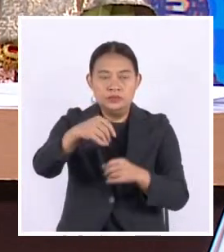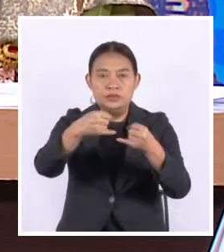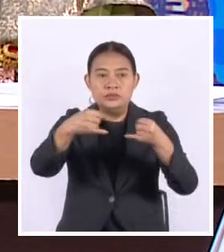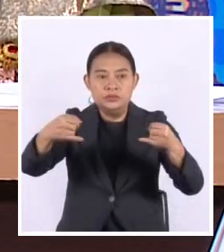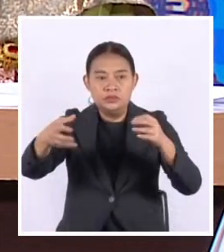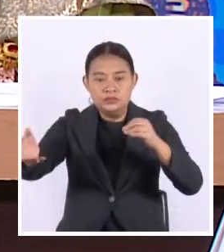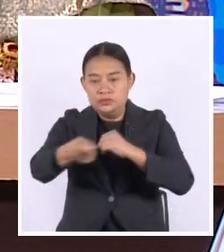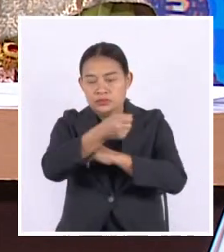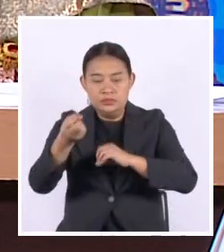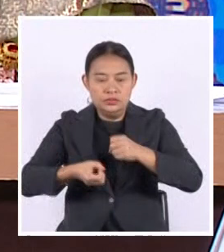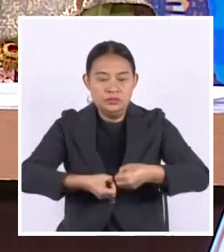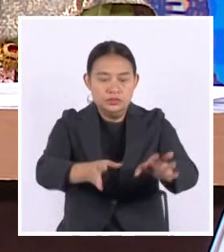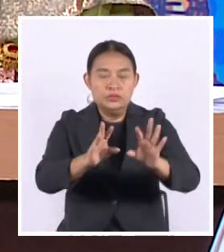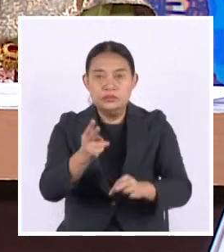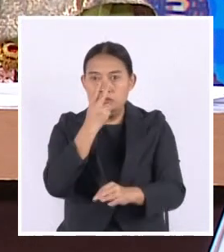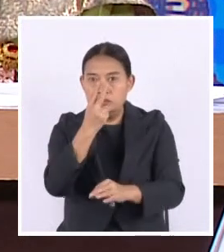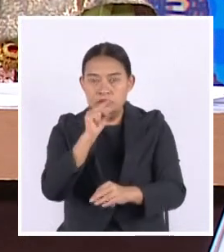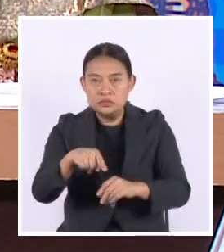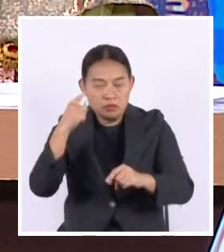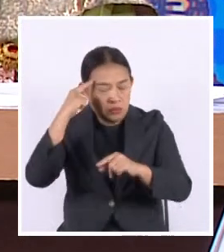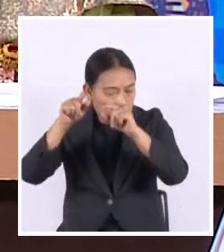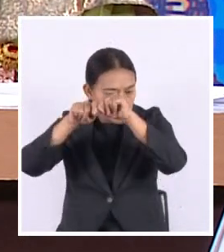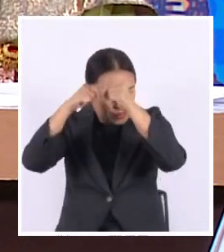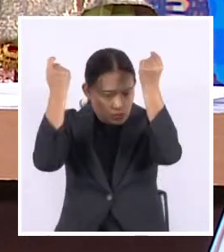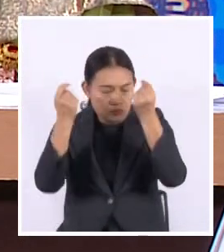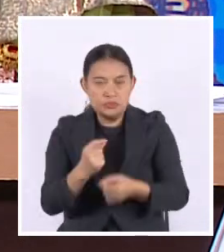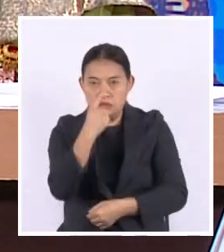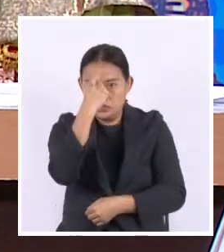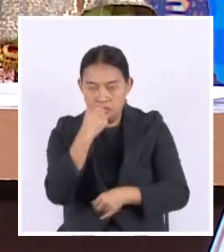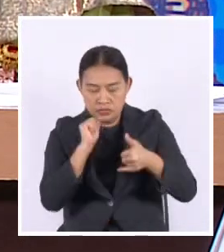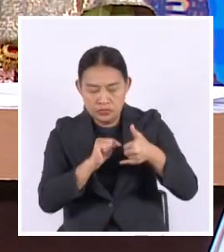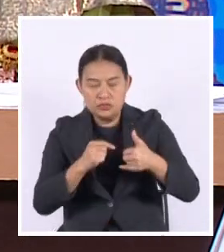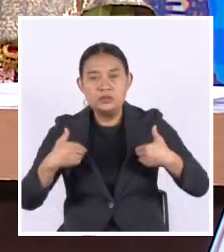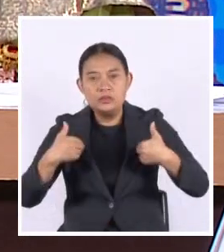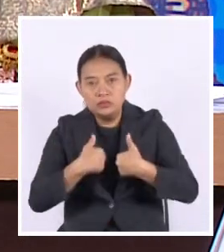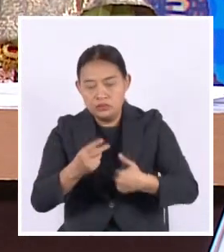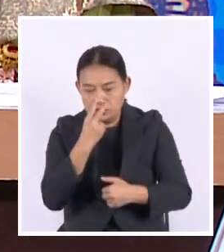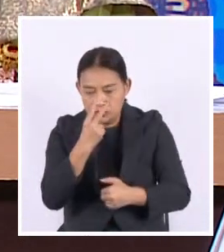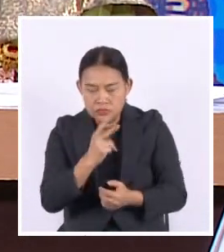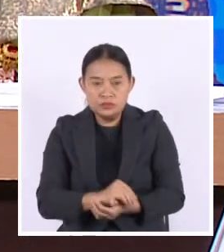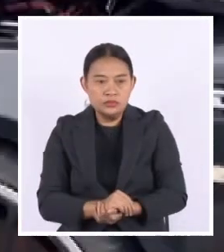จ้าหน้าที่อีกเราได้เห็นเหตุการณ์คุ้มคลั่งในการคุมตัวฝรั่งคนนี้เล่นเอาเหนื่อยเลยดูคลิปกันหน่อย